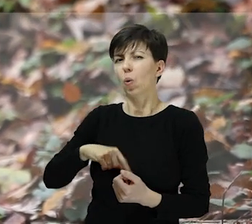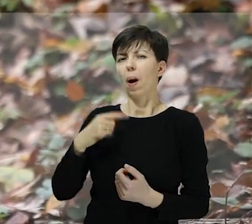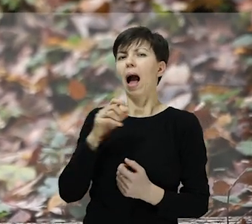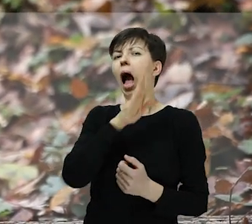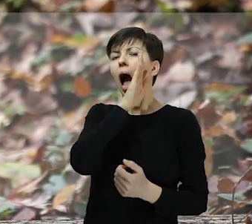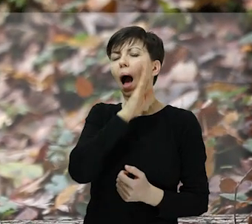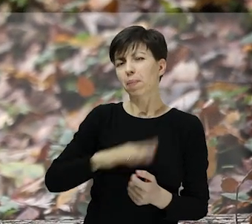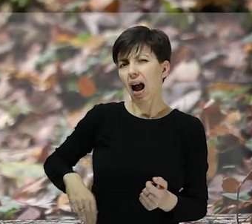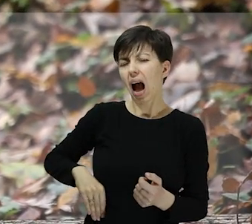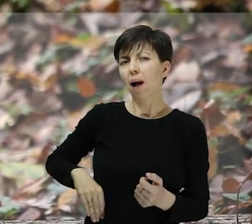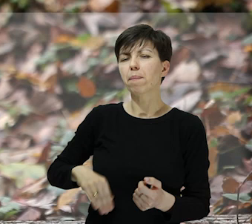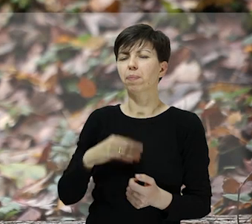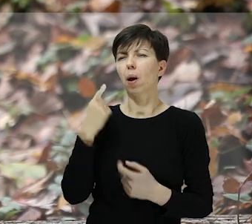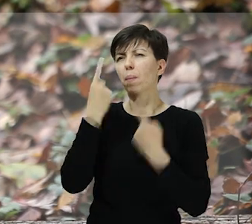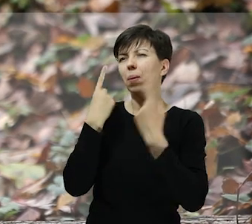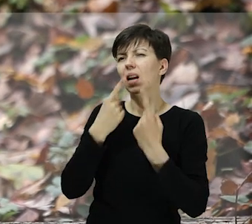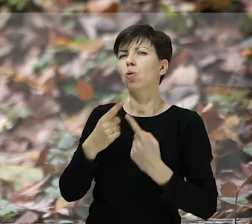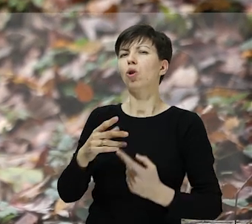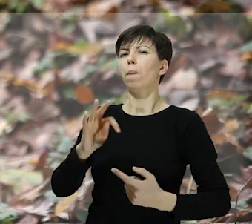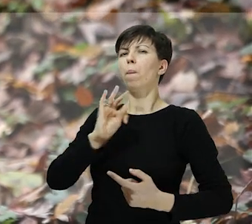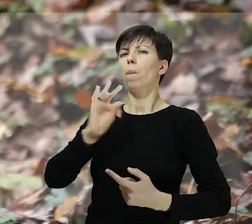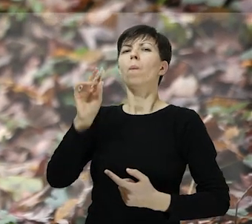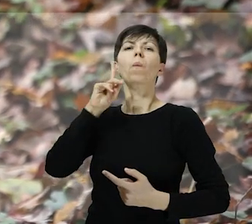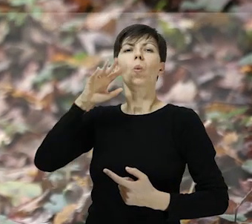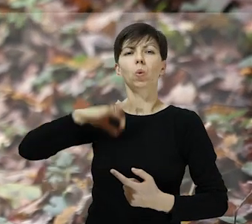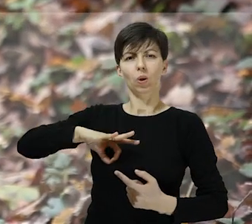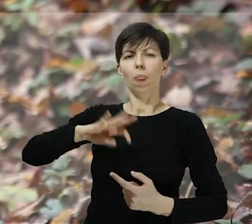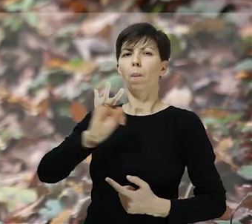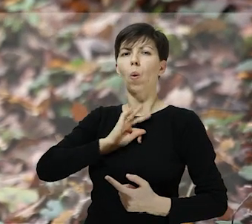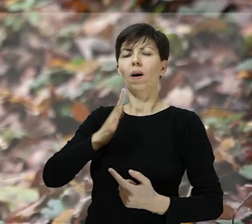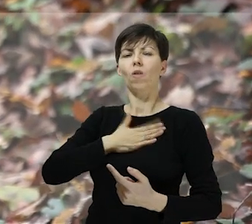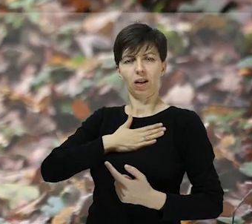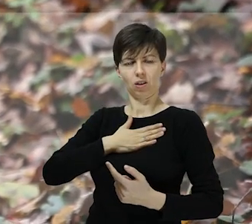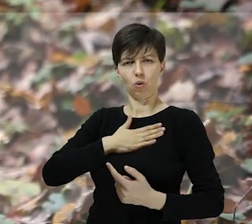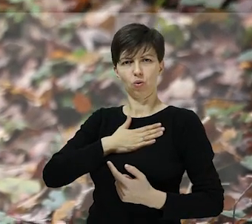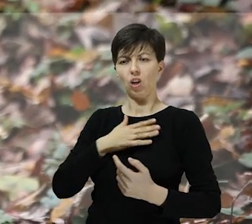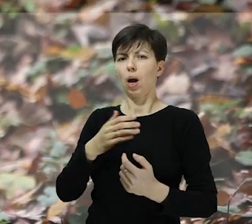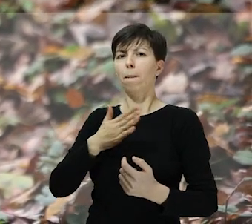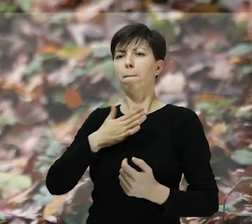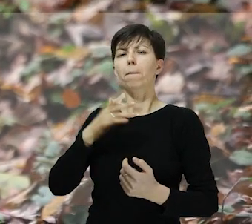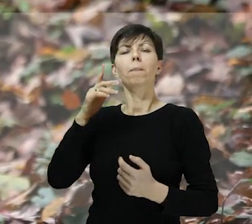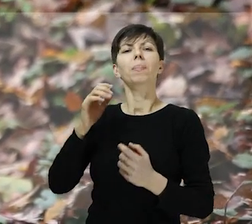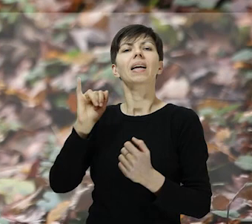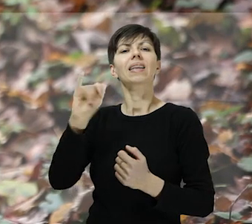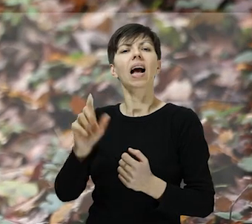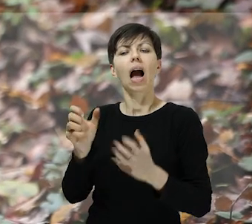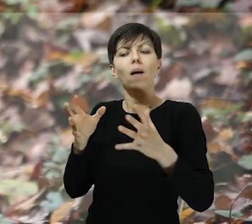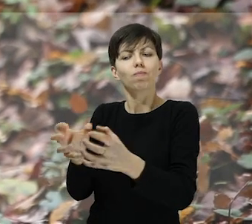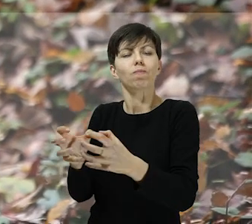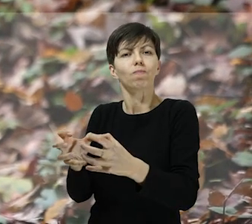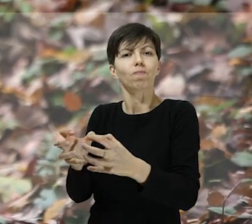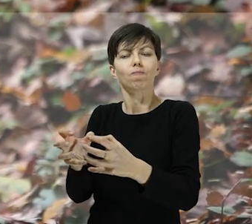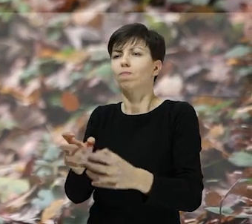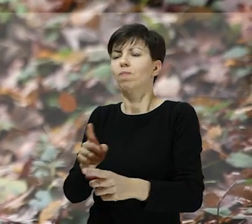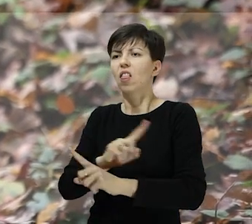wydaje się, że może robić ze swoim synem, co mu się podoba, że może decydować o jego życiu, że trzyma go w swoich własnych